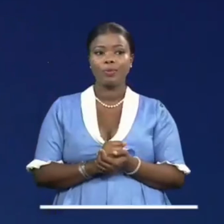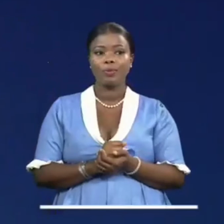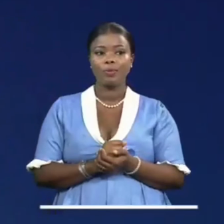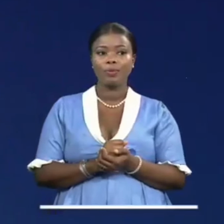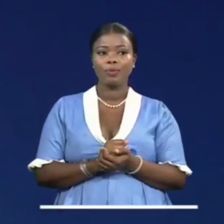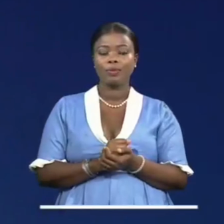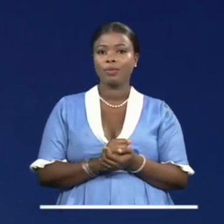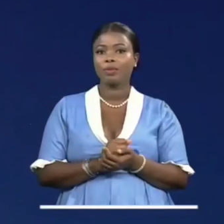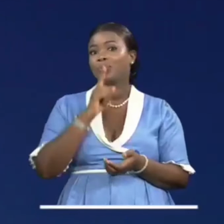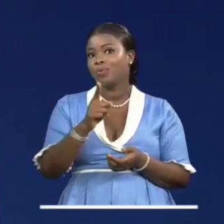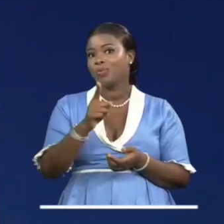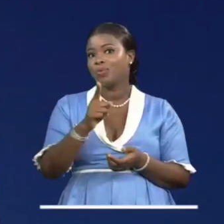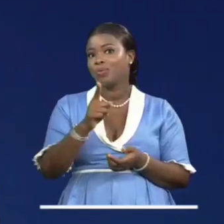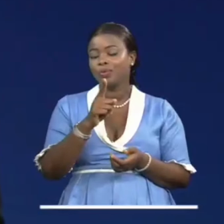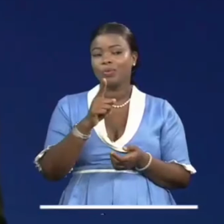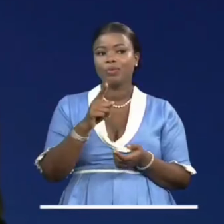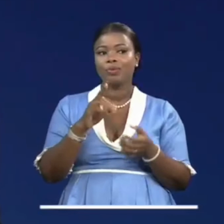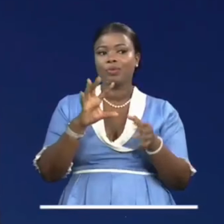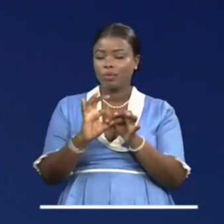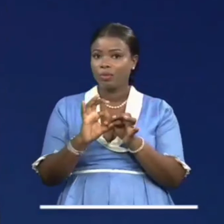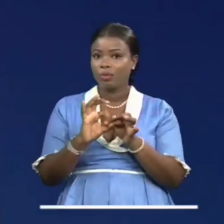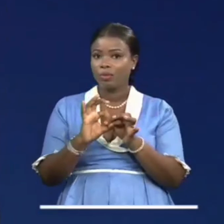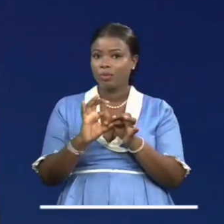deux autres précédentes présentations